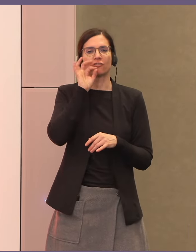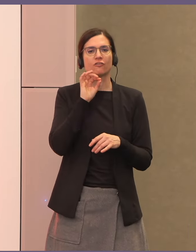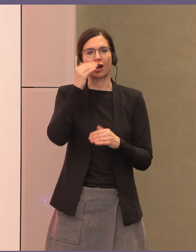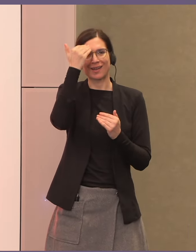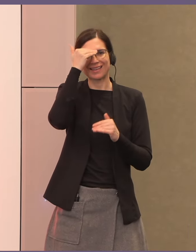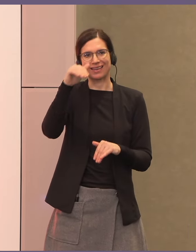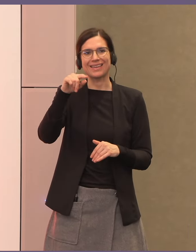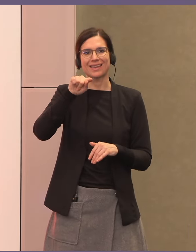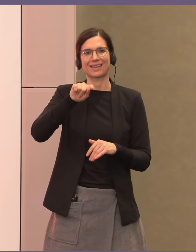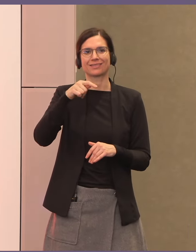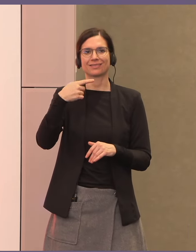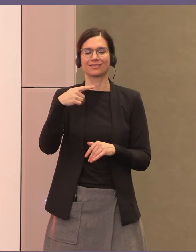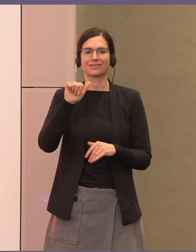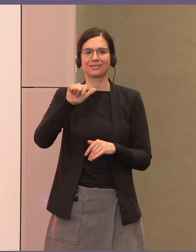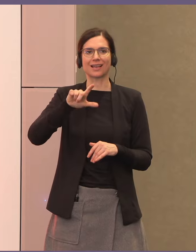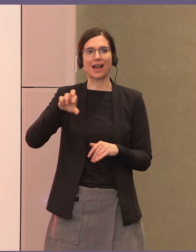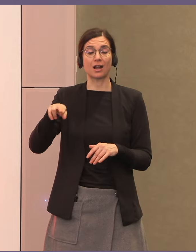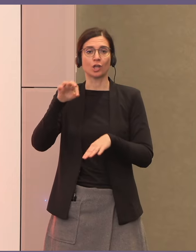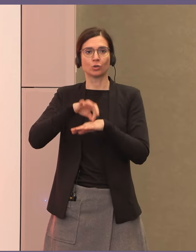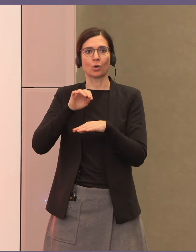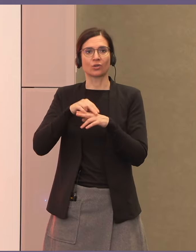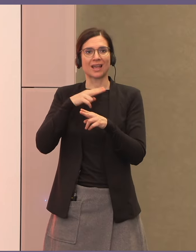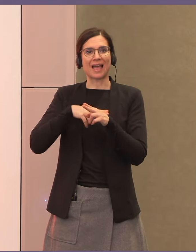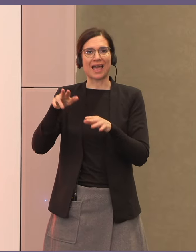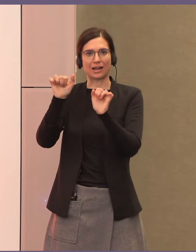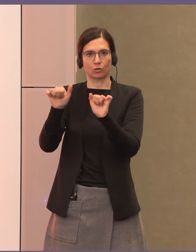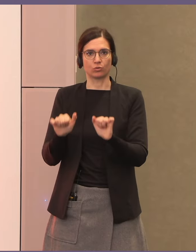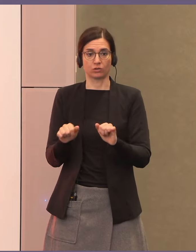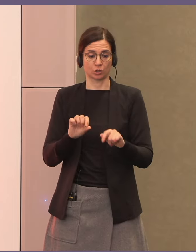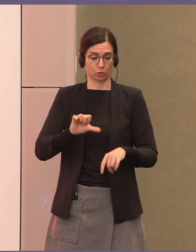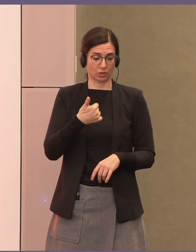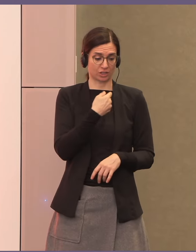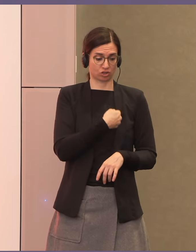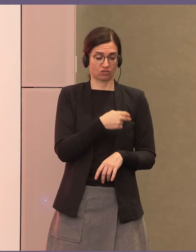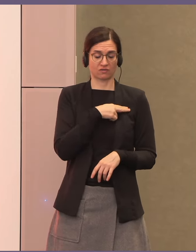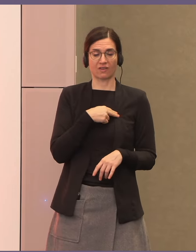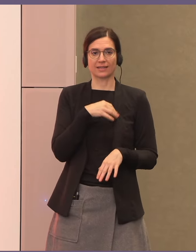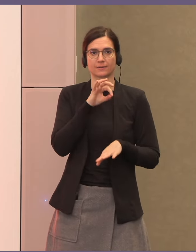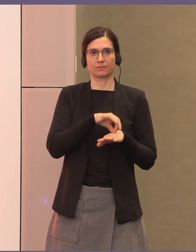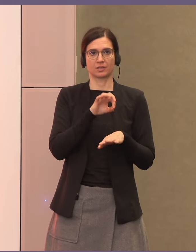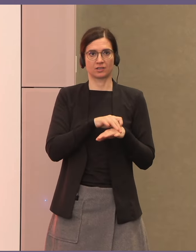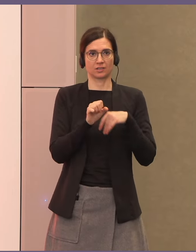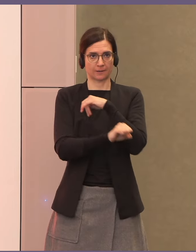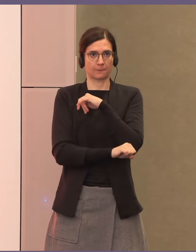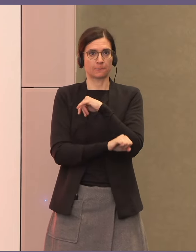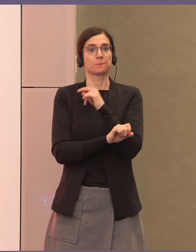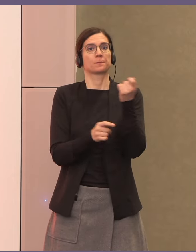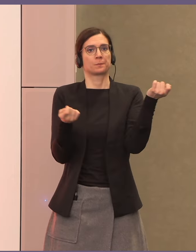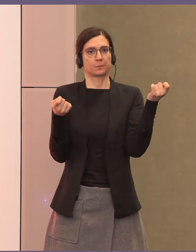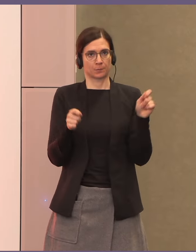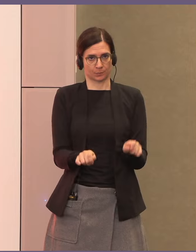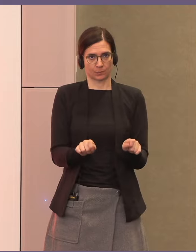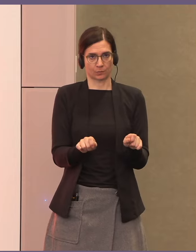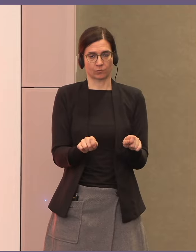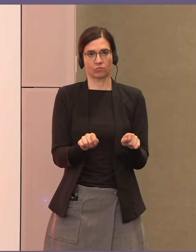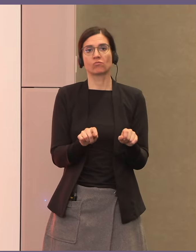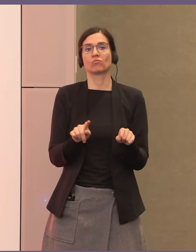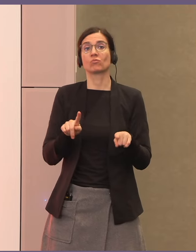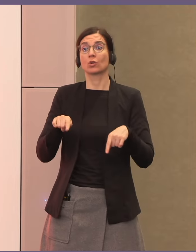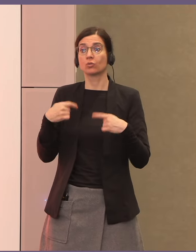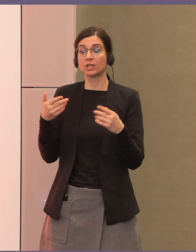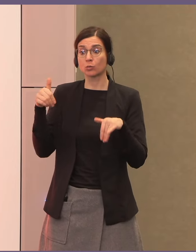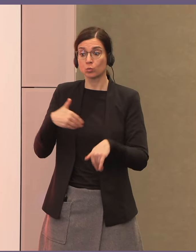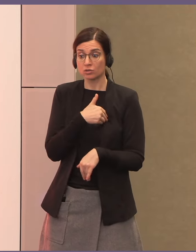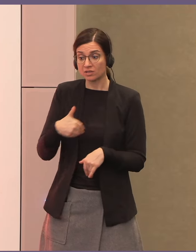Universität Wien zum Doktor der Heilkunde, nachdem sie zuvor in der Schweiz ihr Medizinstudium abgeschlossen und bis zu einem Majestätsgesuchter